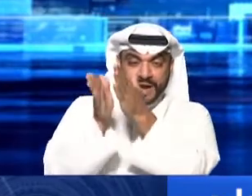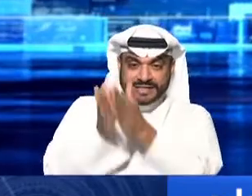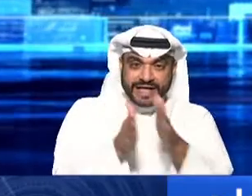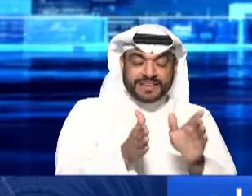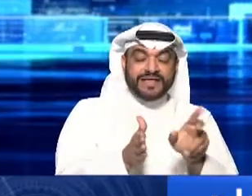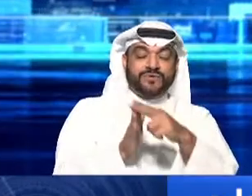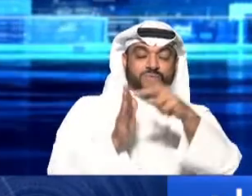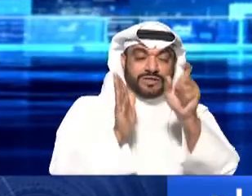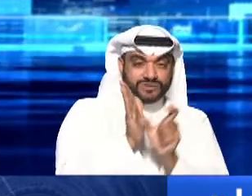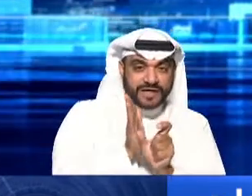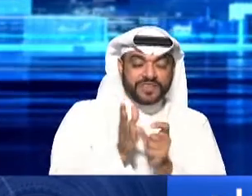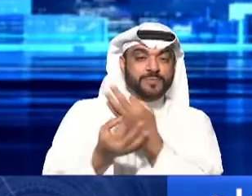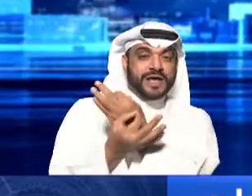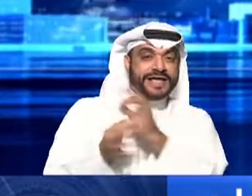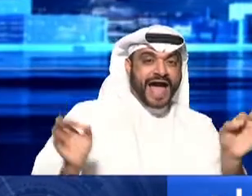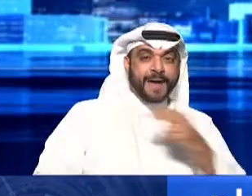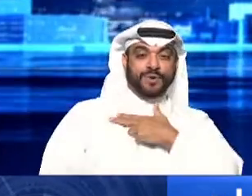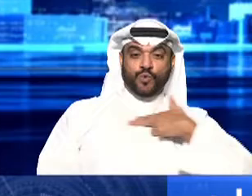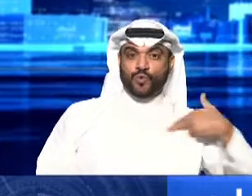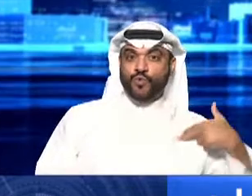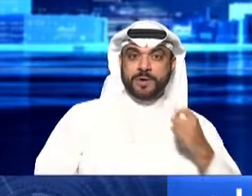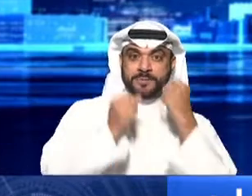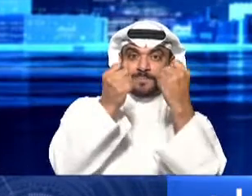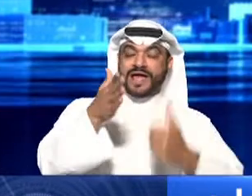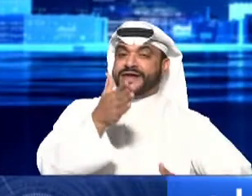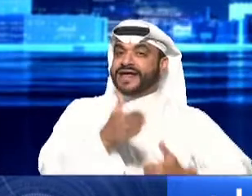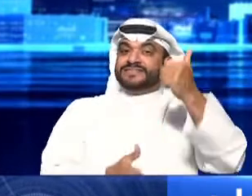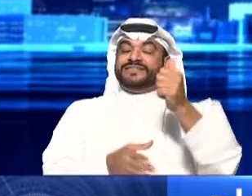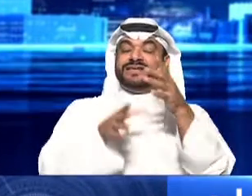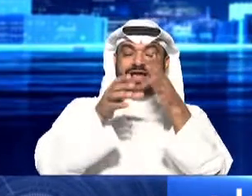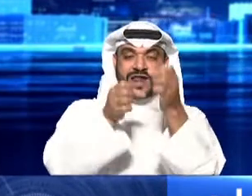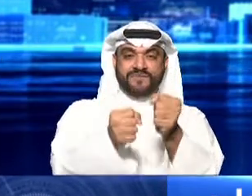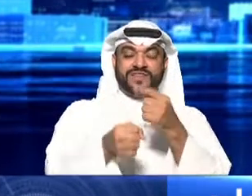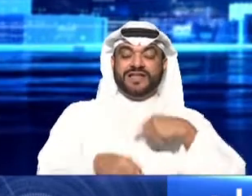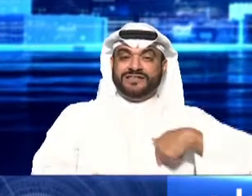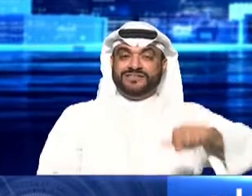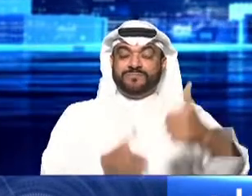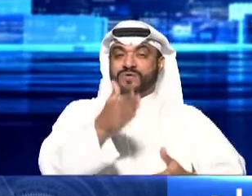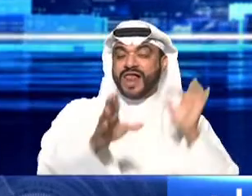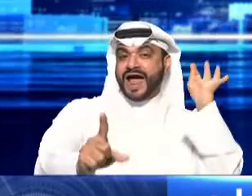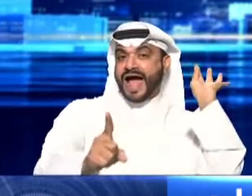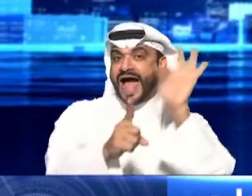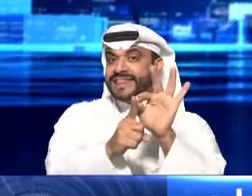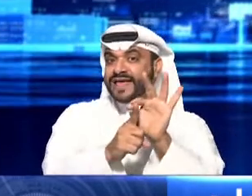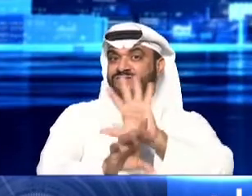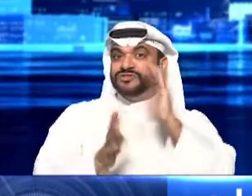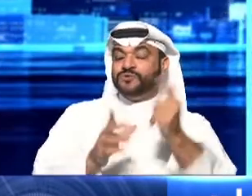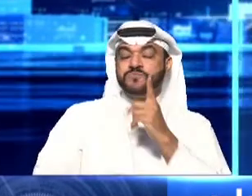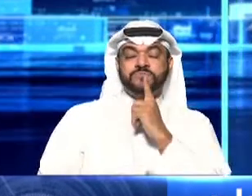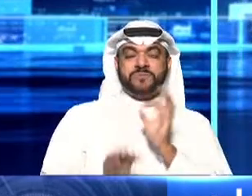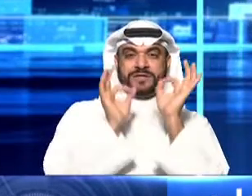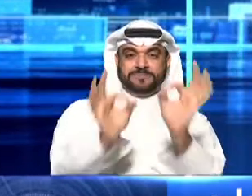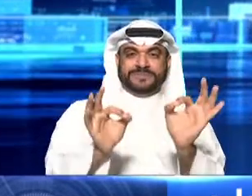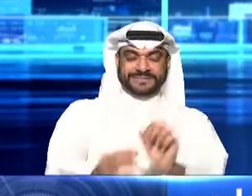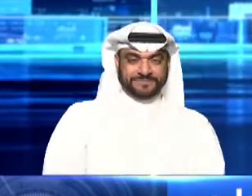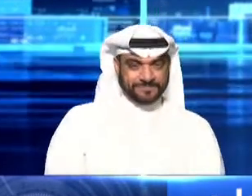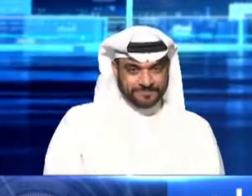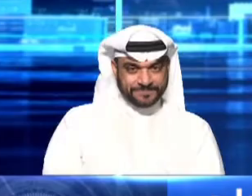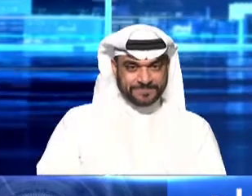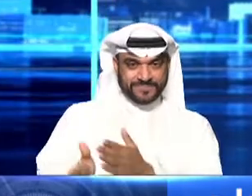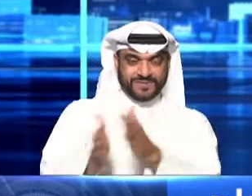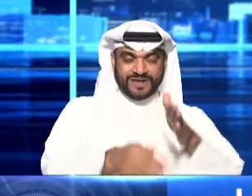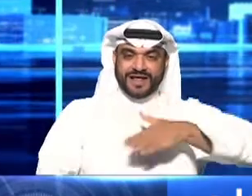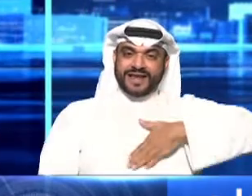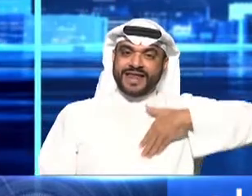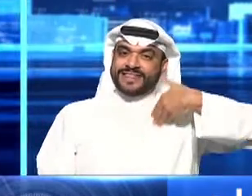على الإعداد لهذه الدورة التوفيق والسداد لتحقيق أهدافها النبيلة والمنشودة، متمنيا